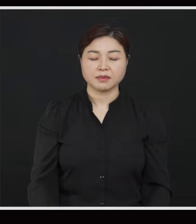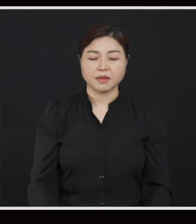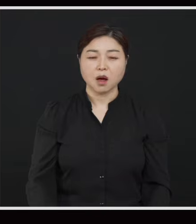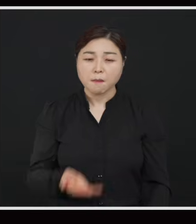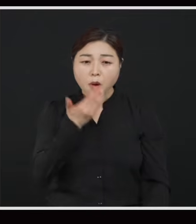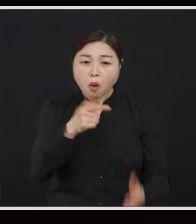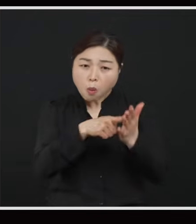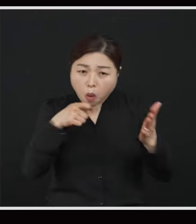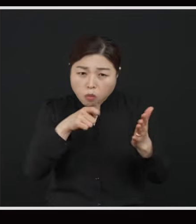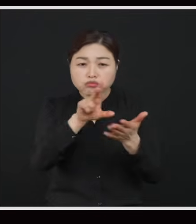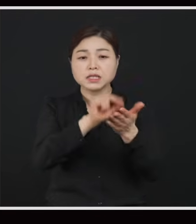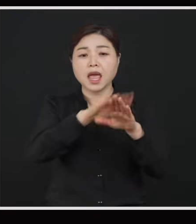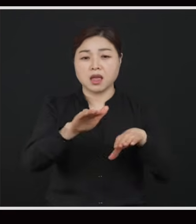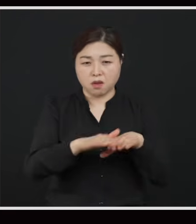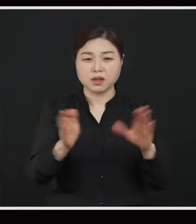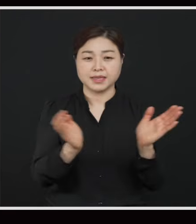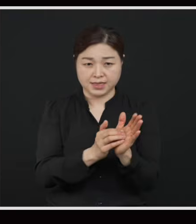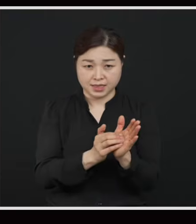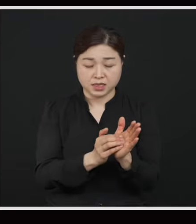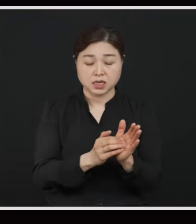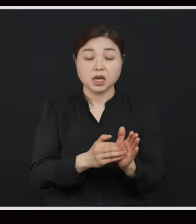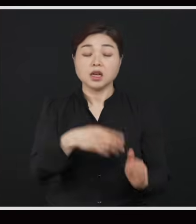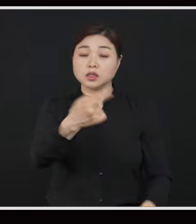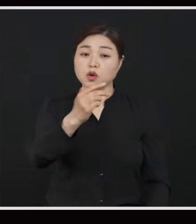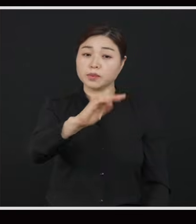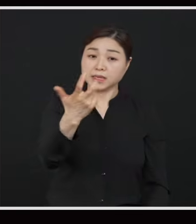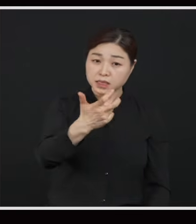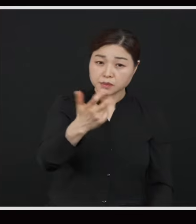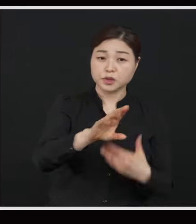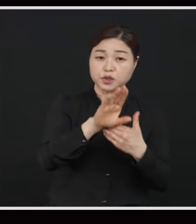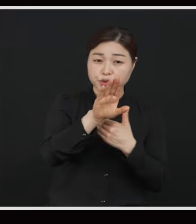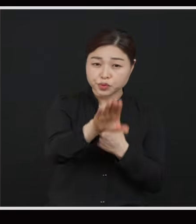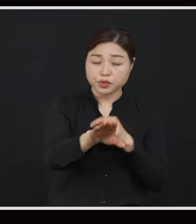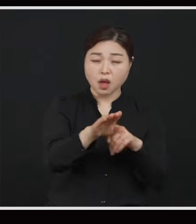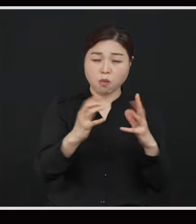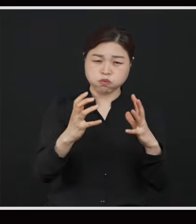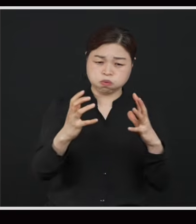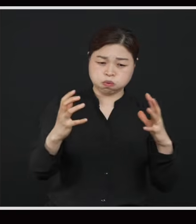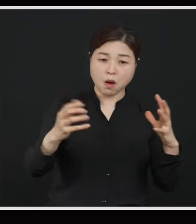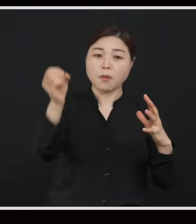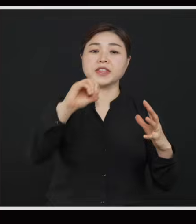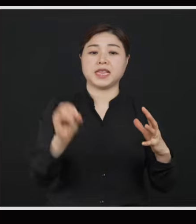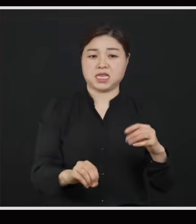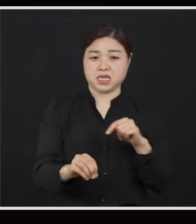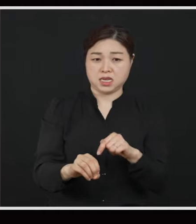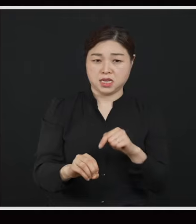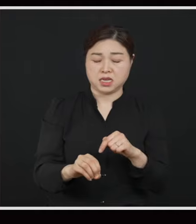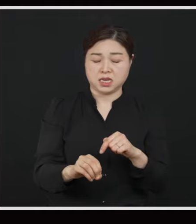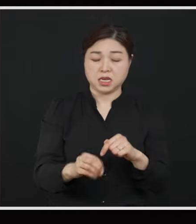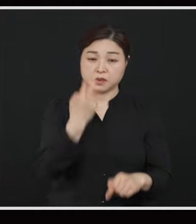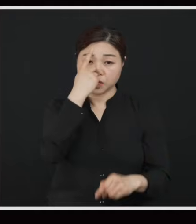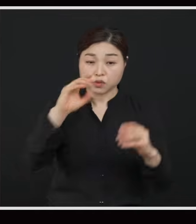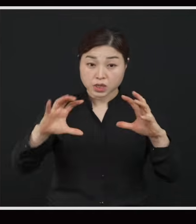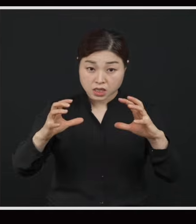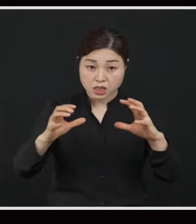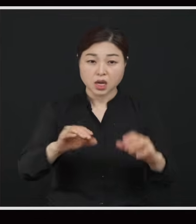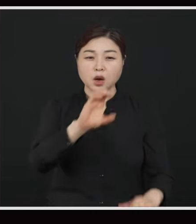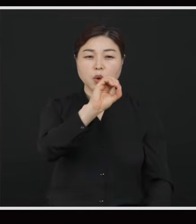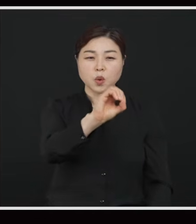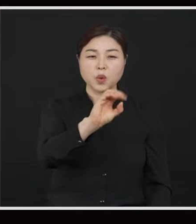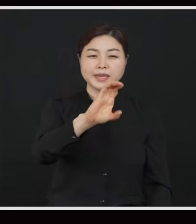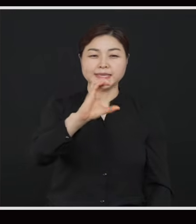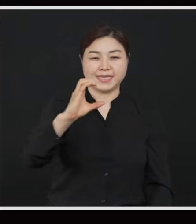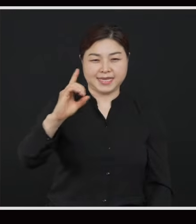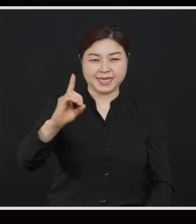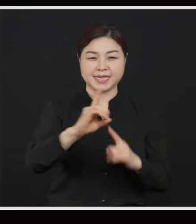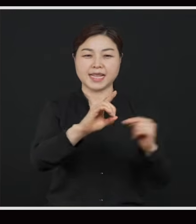그래서 식량 문제는 해결이 됐는데 지금 보세요. 1970년대 이후에 비만율입니다. 미국이